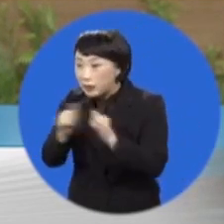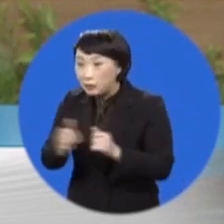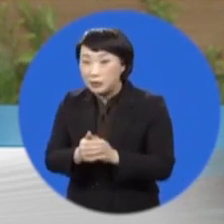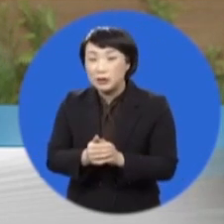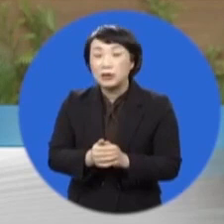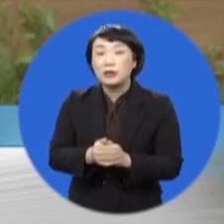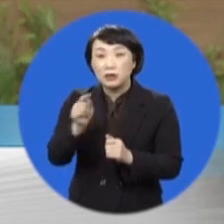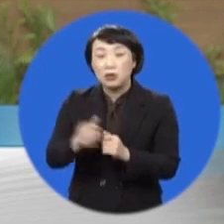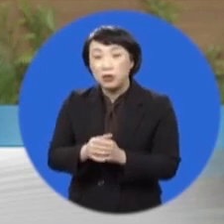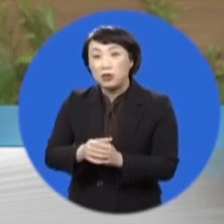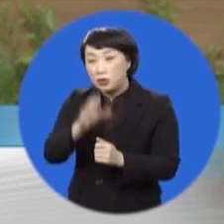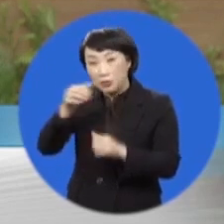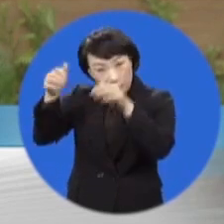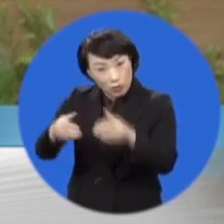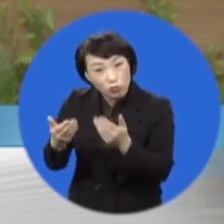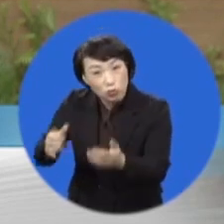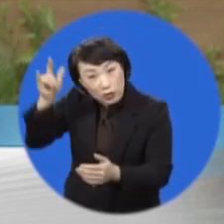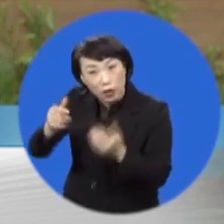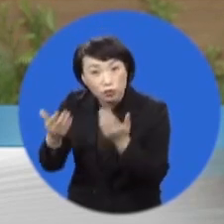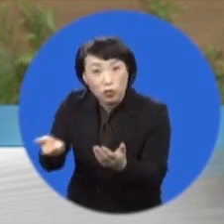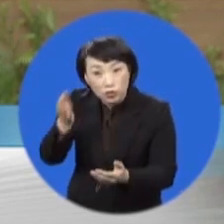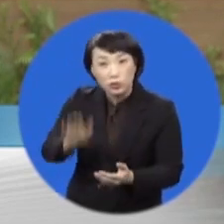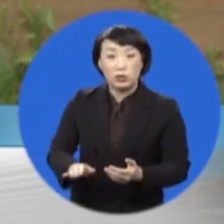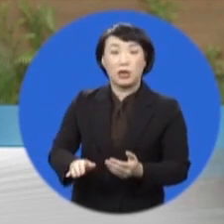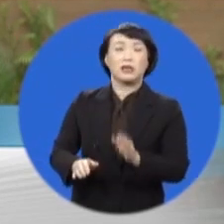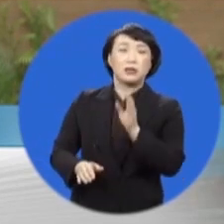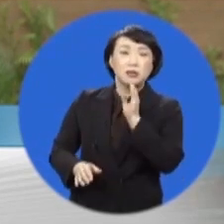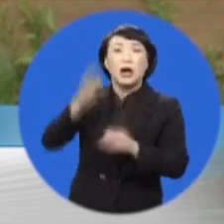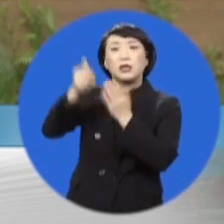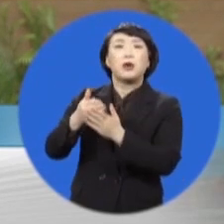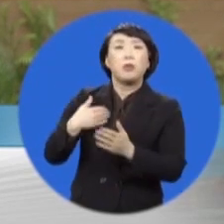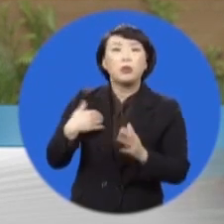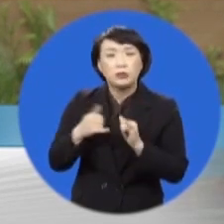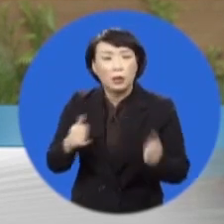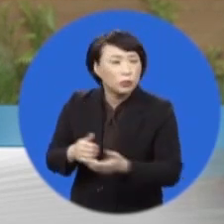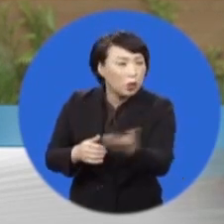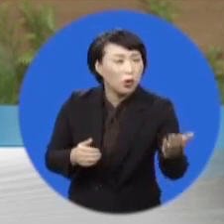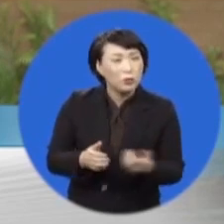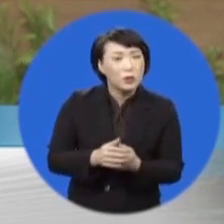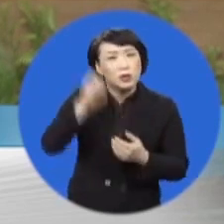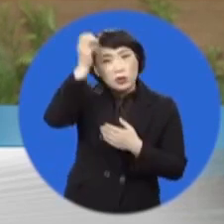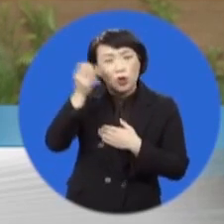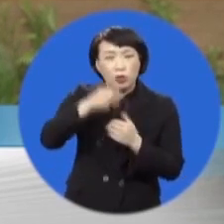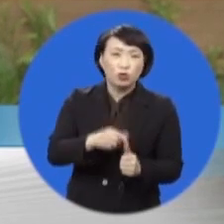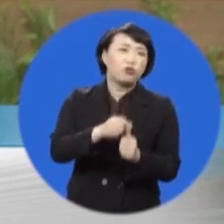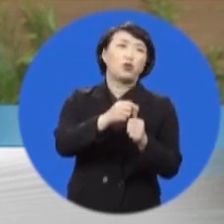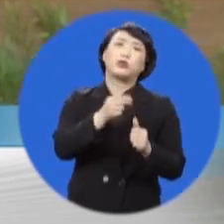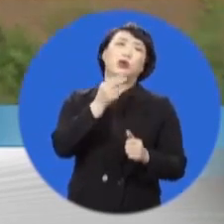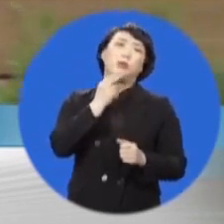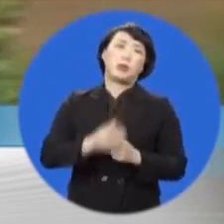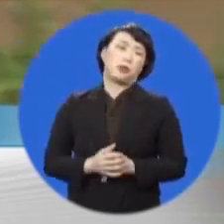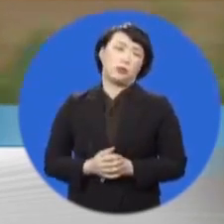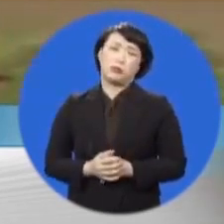빚을 지고 태화 있죠 그러나 충 말로 하나님을 모르고 온 자에게 영적인 구원은 없다 이